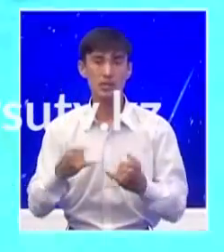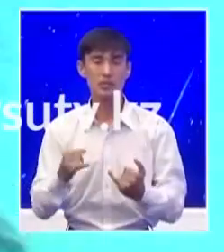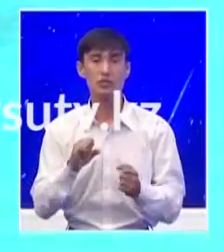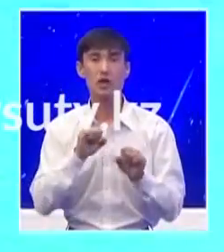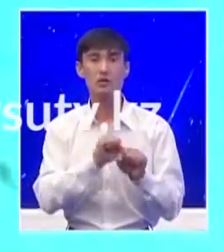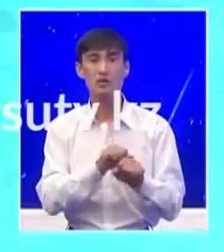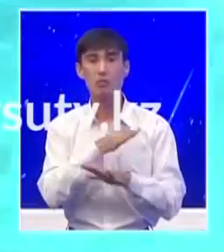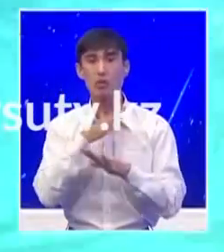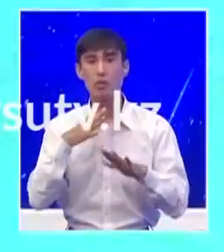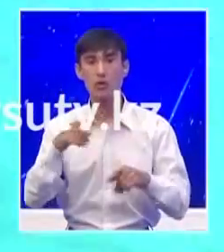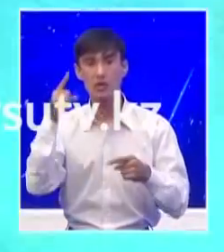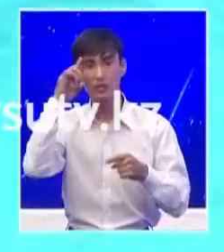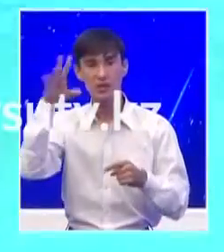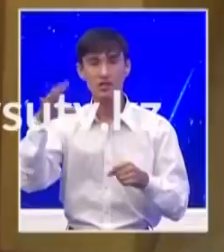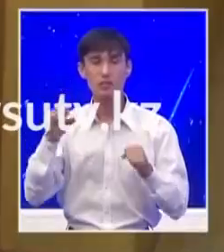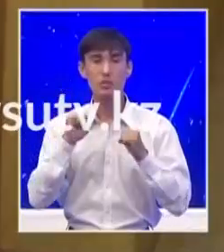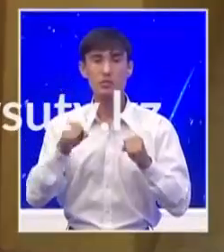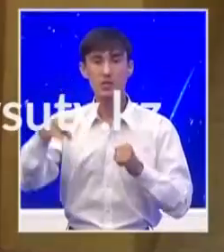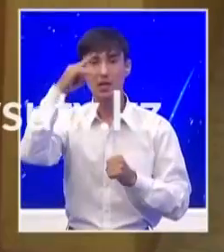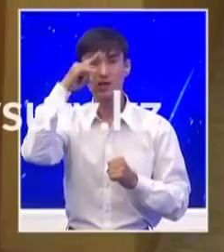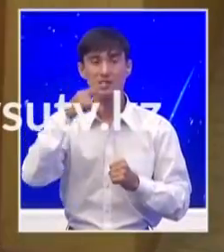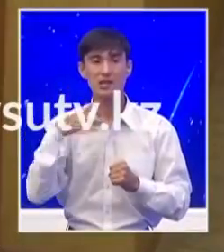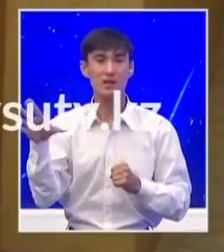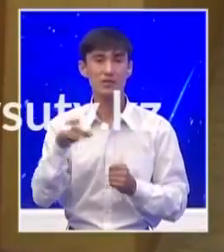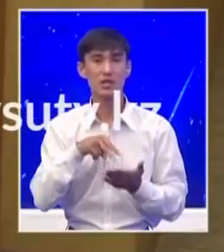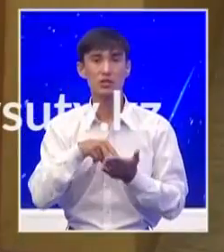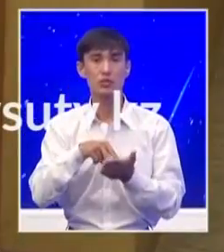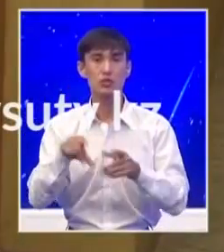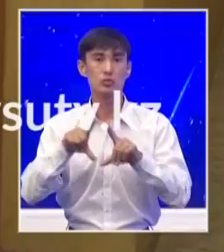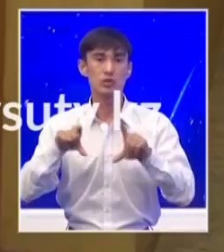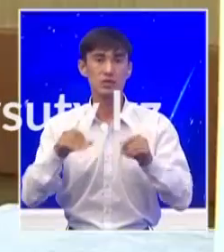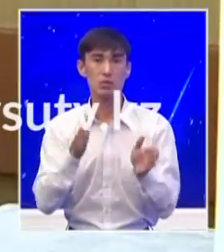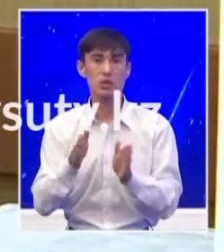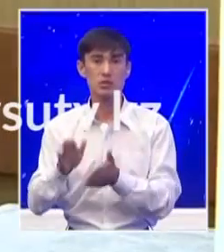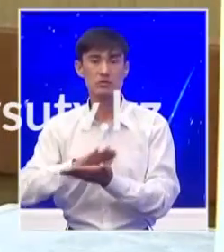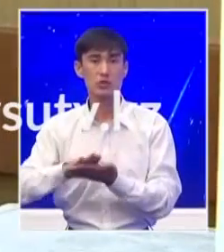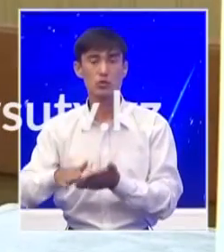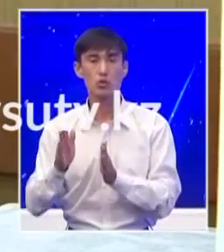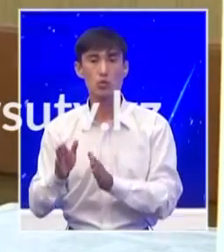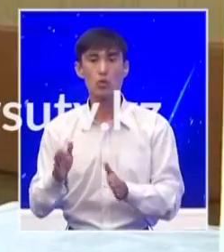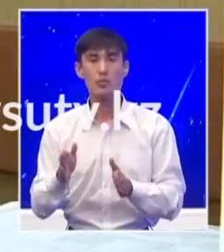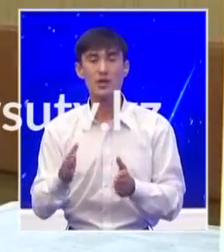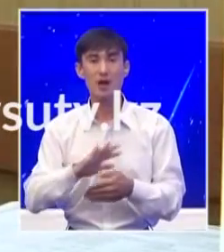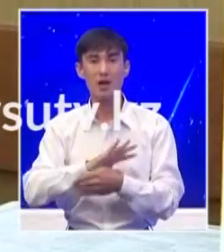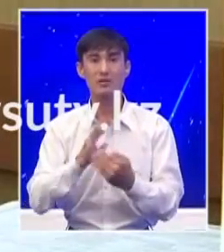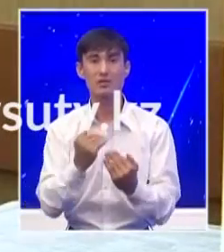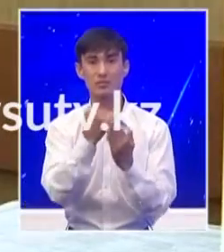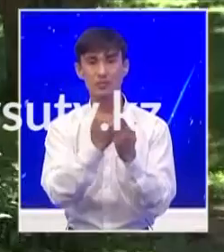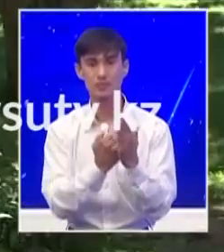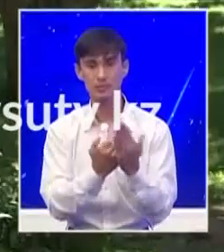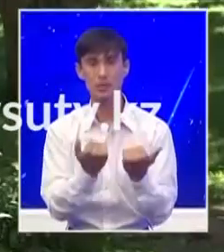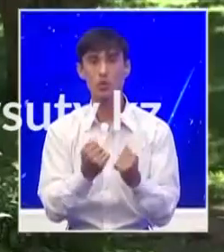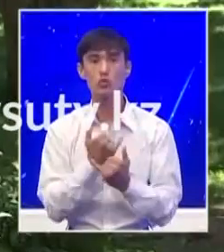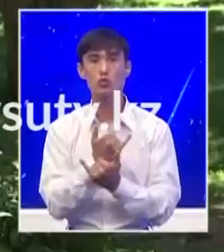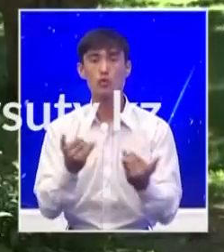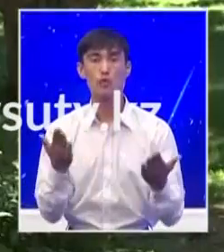останавливаются многие известные спортсмены Казахстана. На всех объектах туризма соблюдаются все санитарные нормы и карантинные предписания. При этом